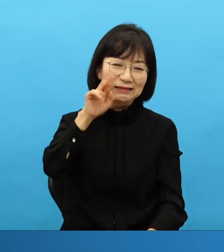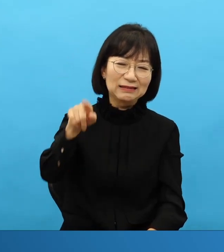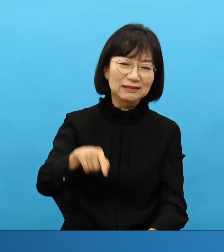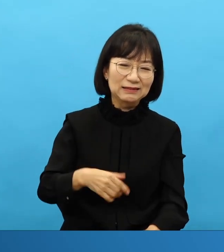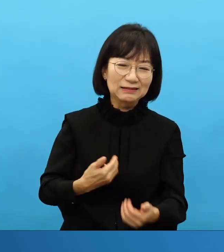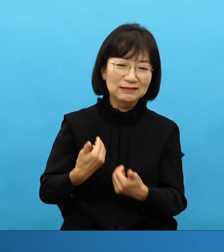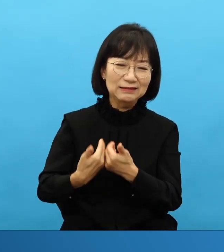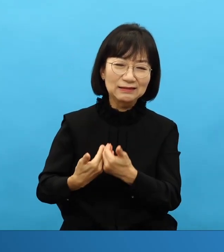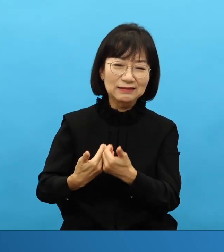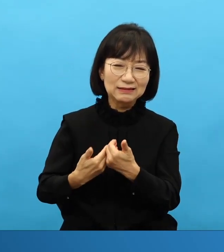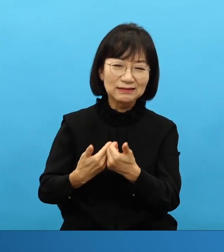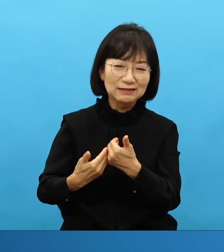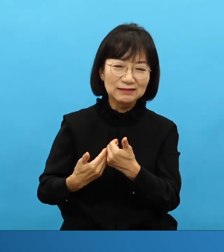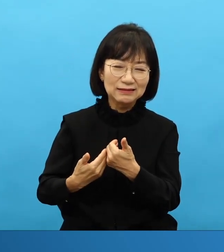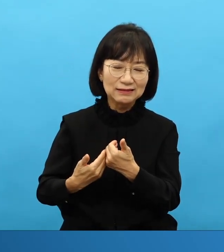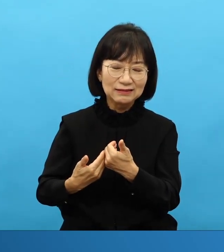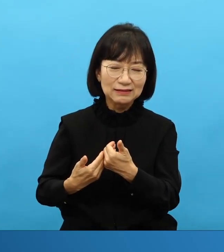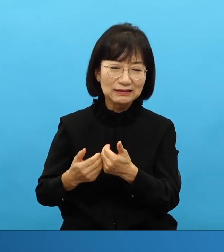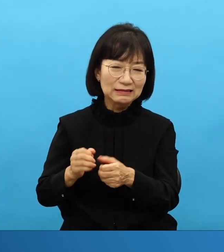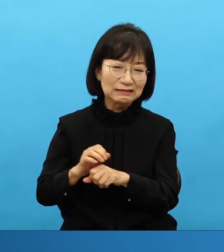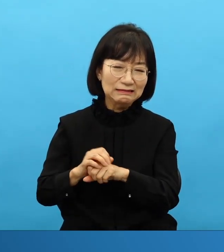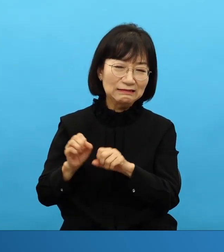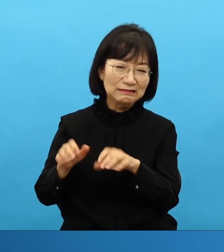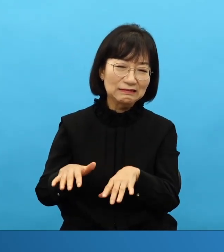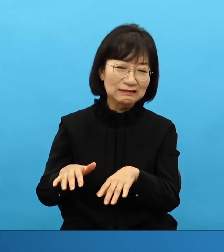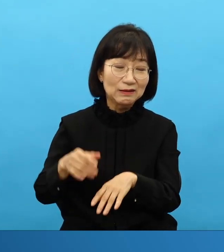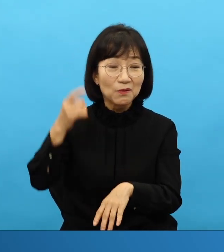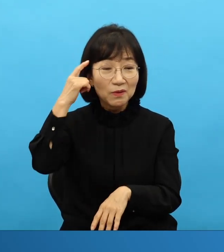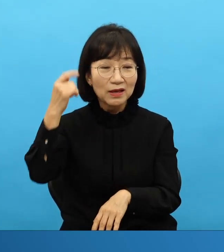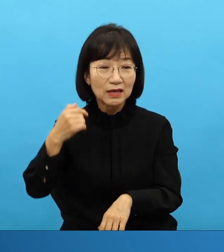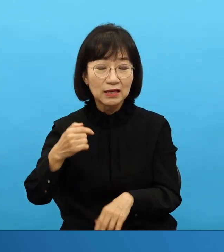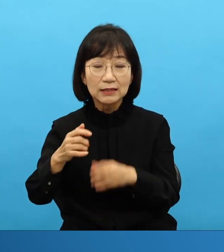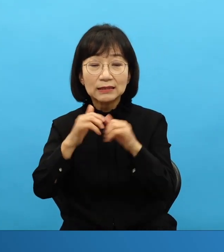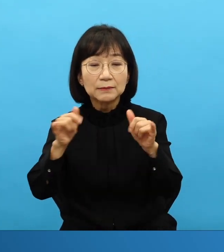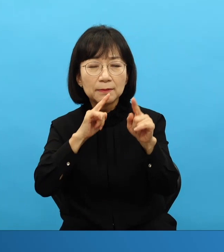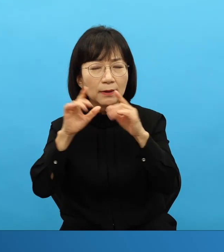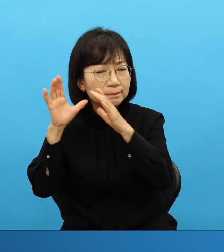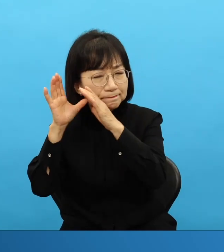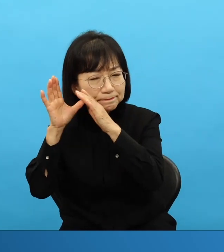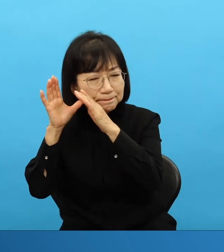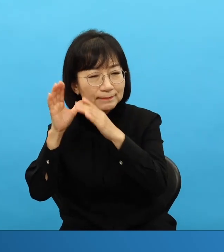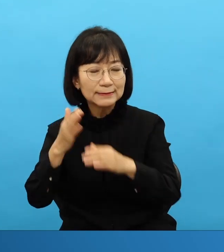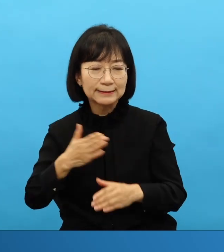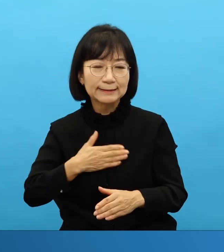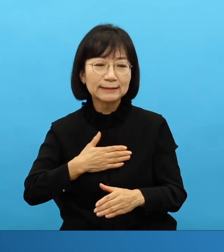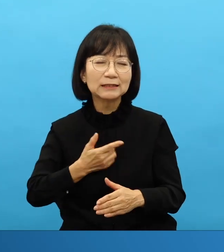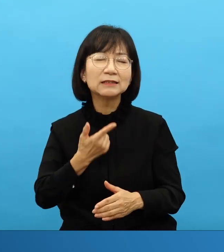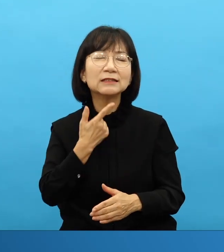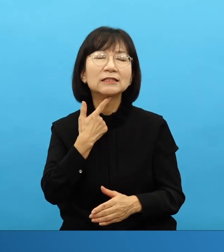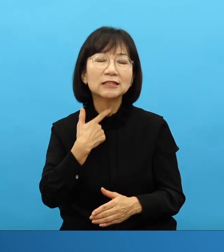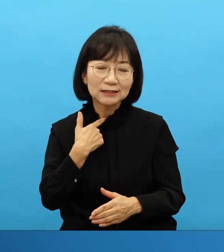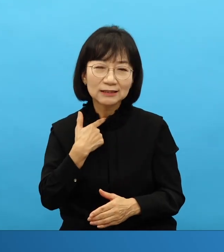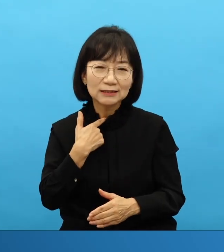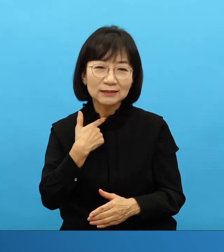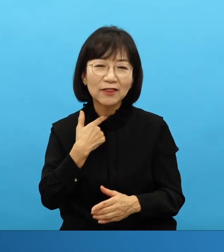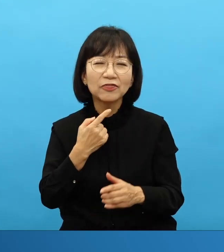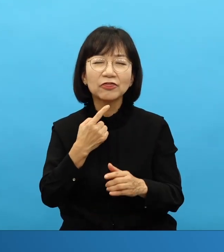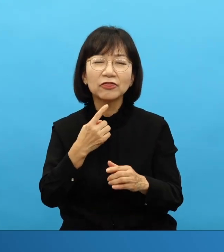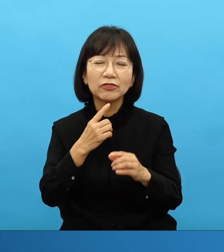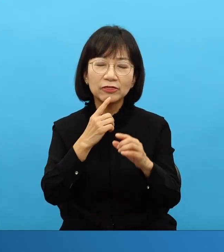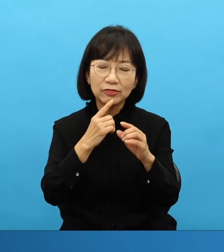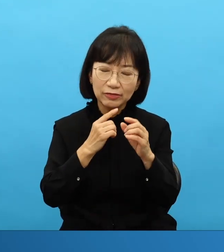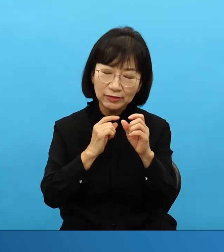误的话， 자기가 경험하고 자기가 알고 있는 것만 이야기합니다. 只讲自己经验过的、自己知道的那些。 그때 예수님이